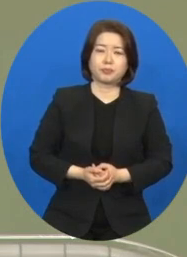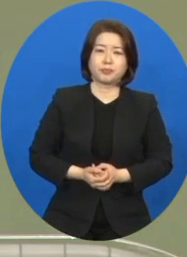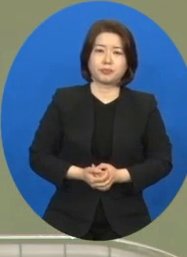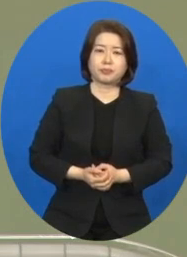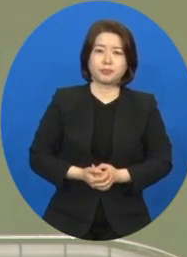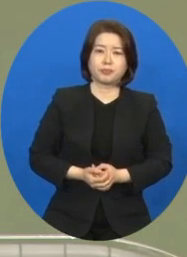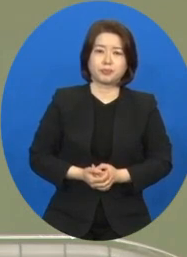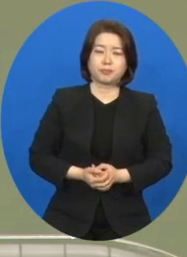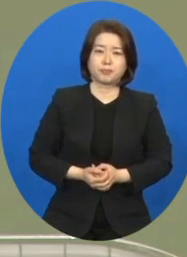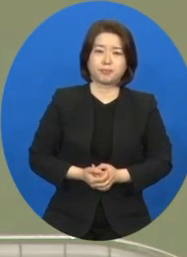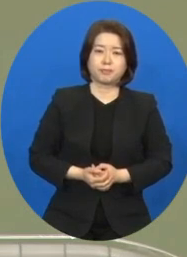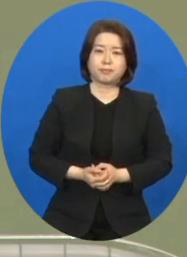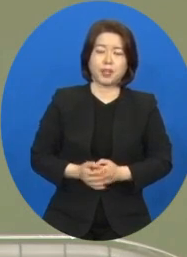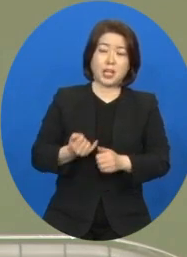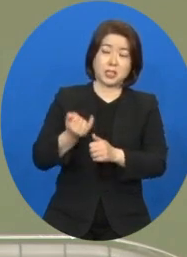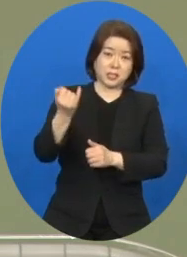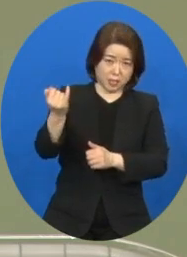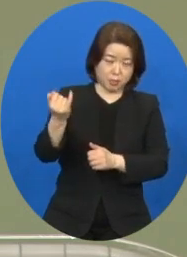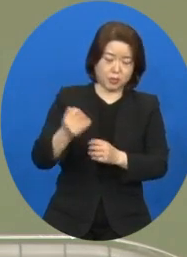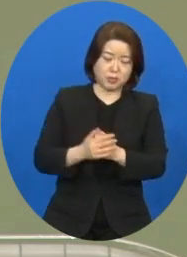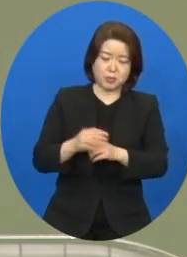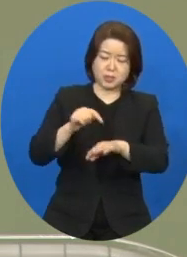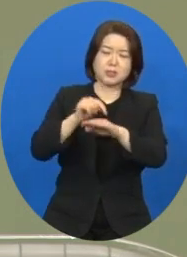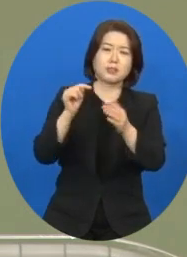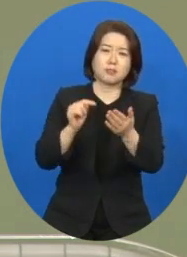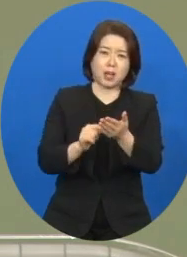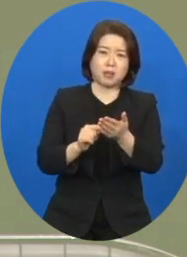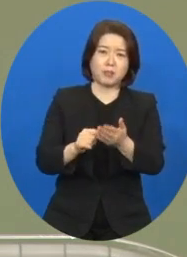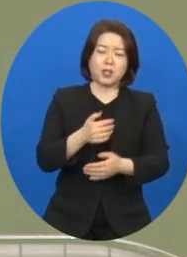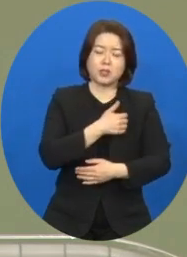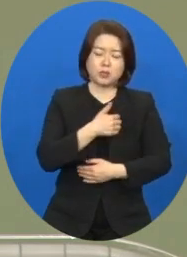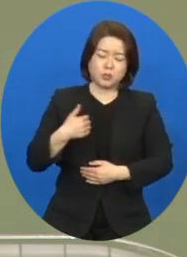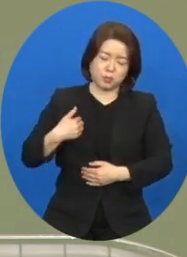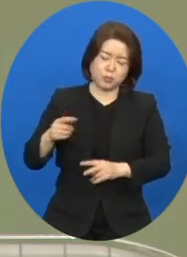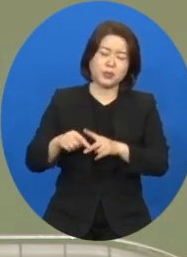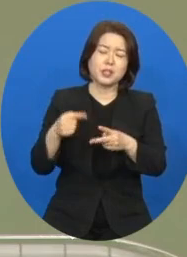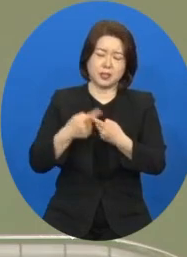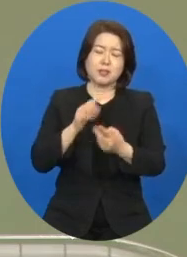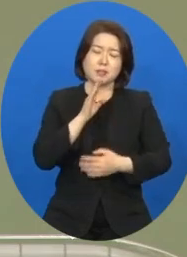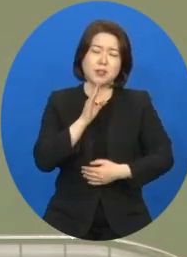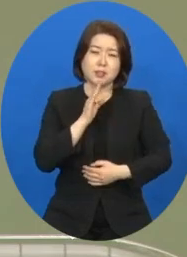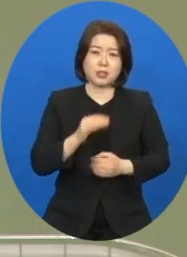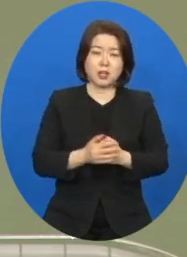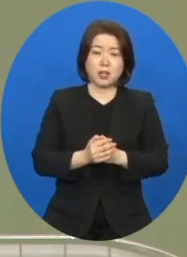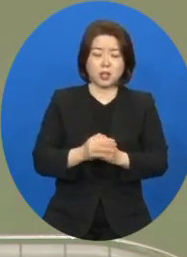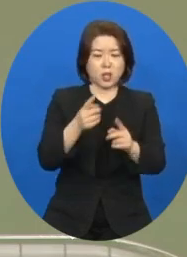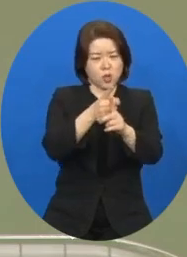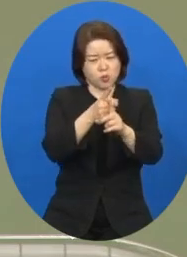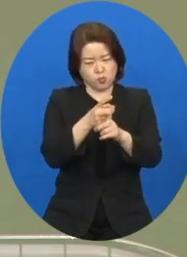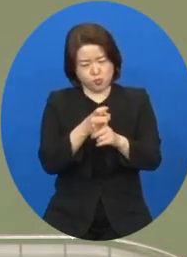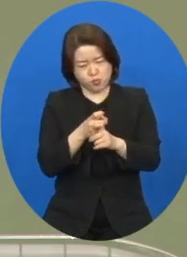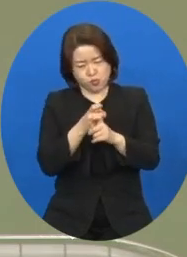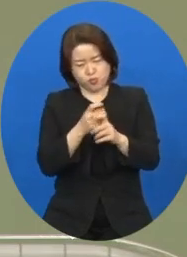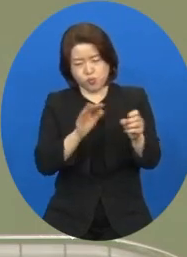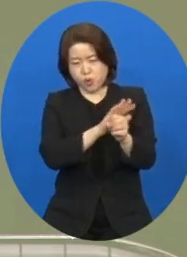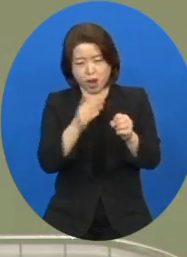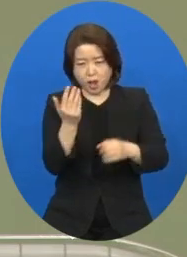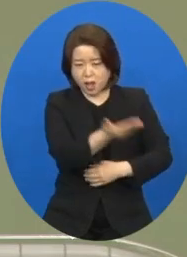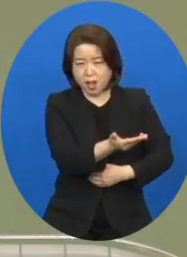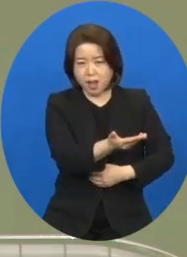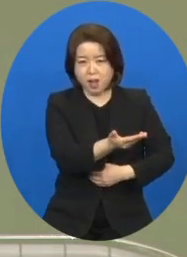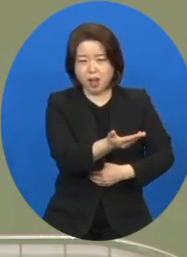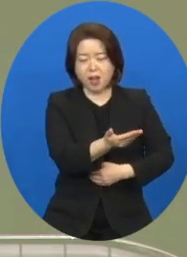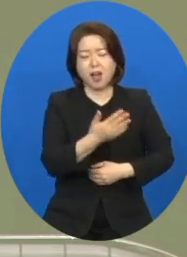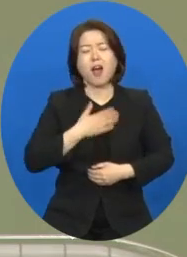그 분의 심정을요 충분히 이해하겠어요. 원수를 사랑하라.